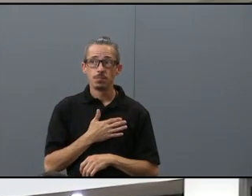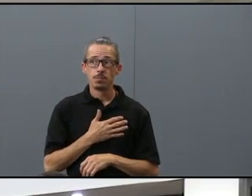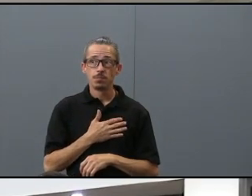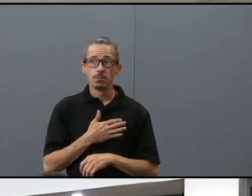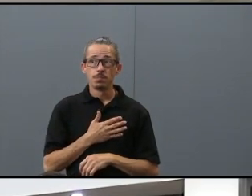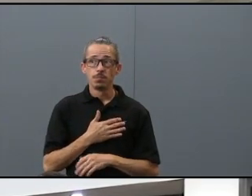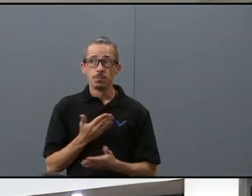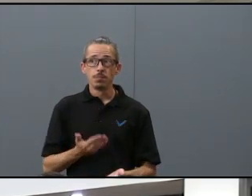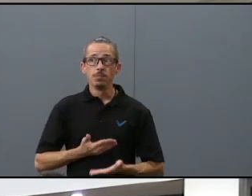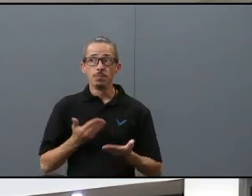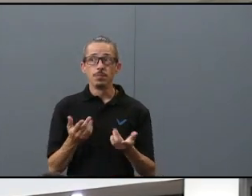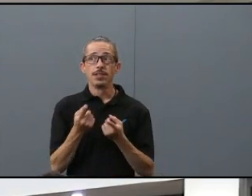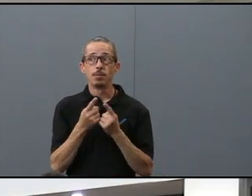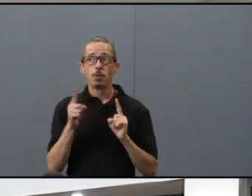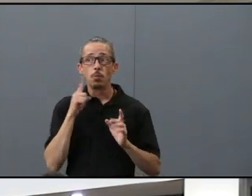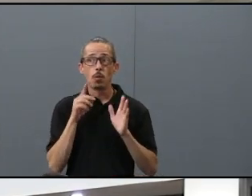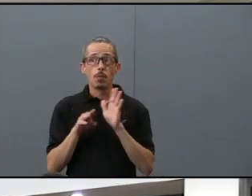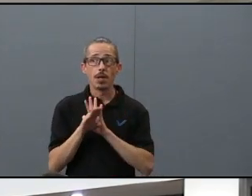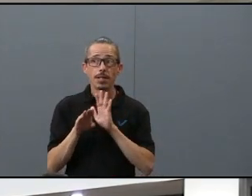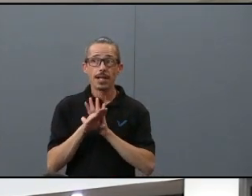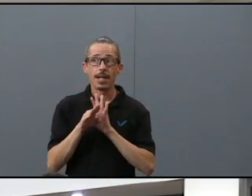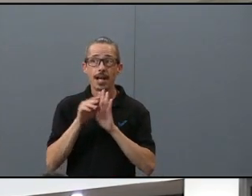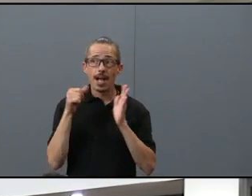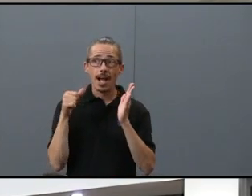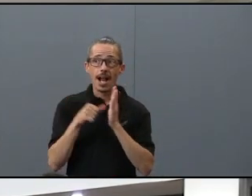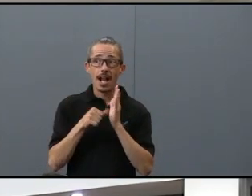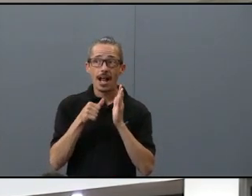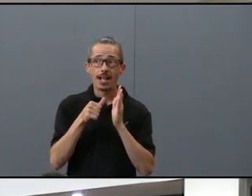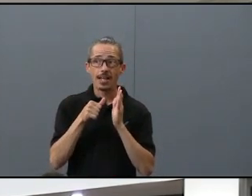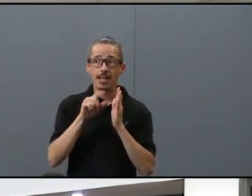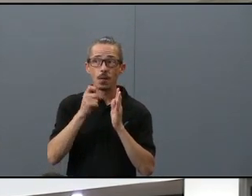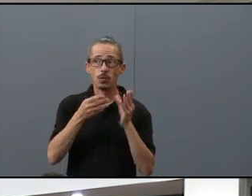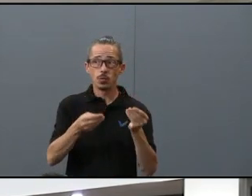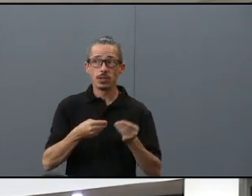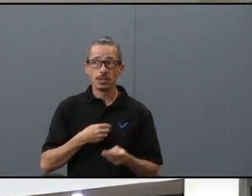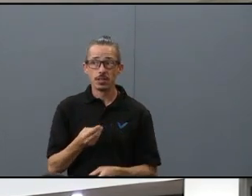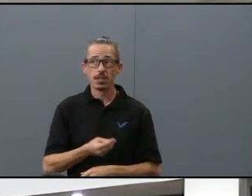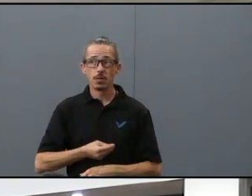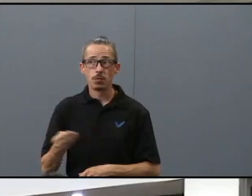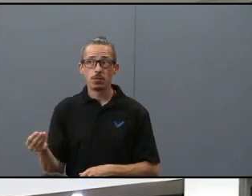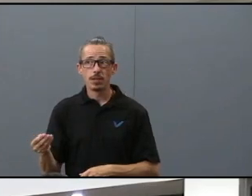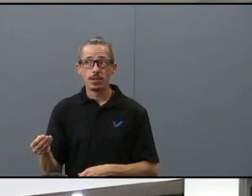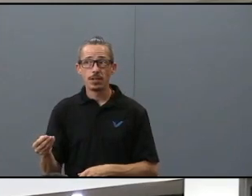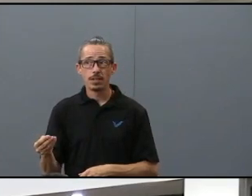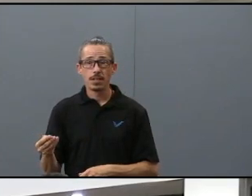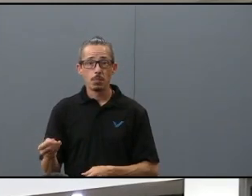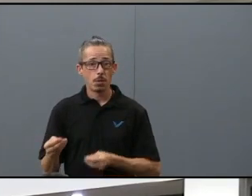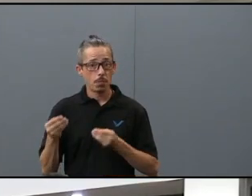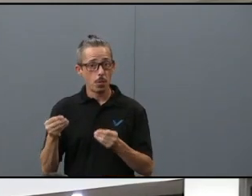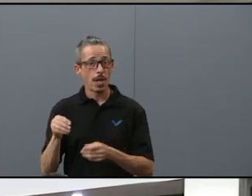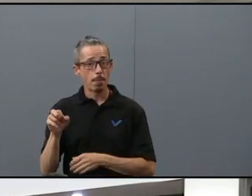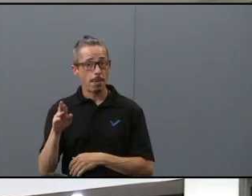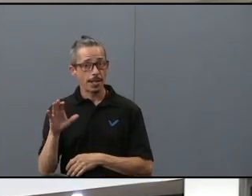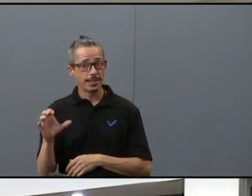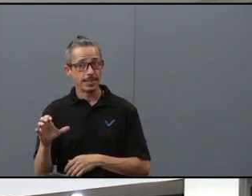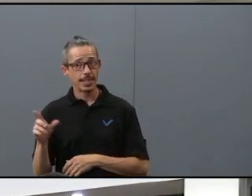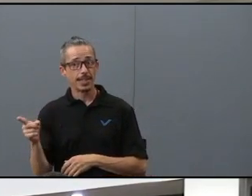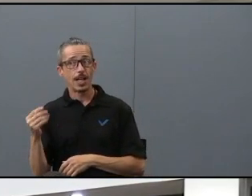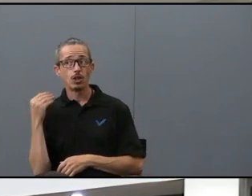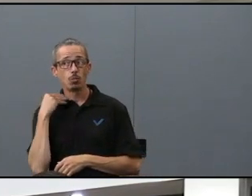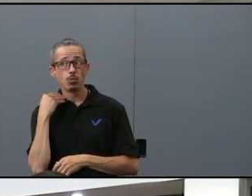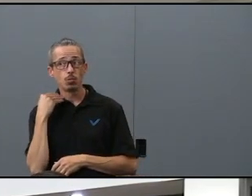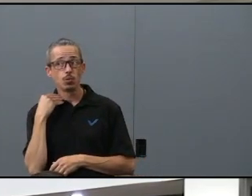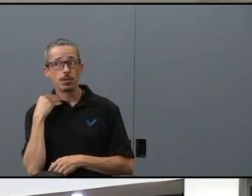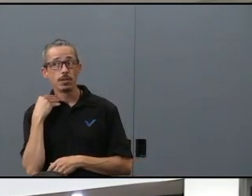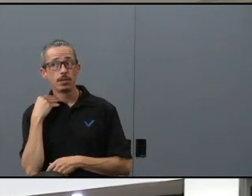disponible pour aider améliorer je vais vous laisser la lettre qu'exo ma envoyé que j'avais déposé à la MRC de La Assomption que